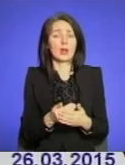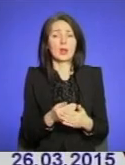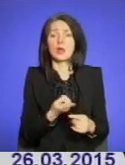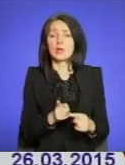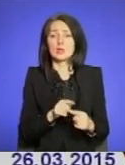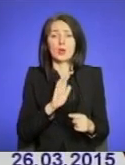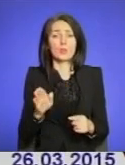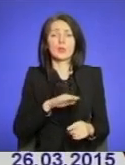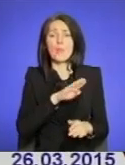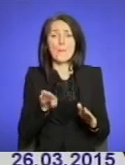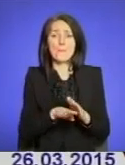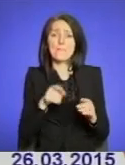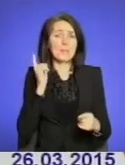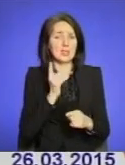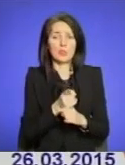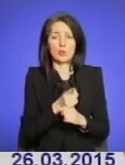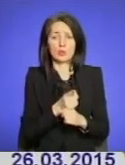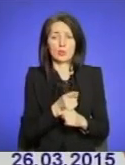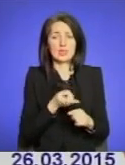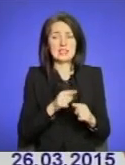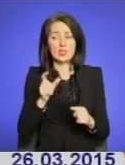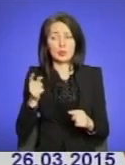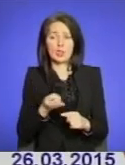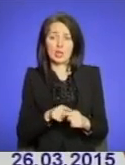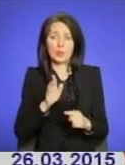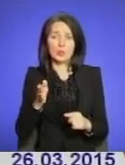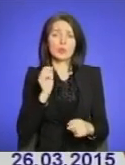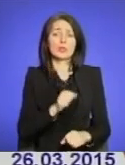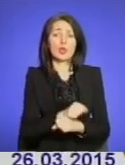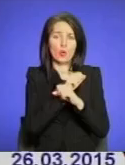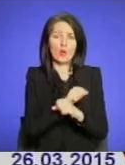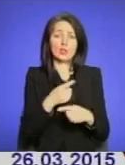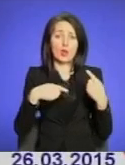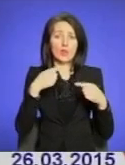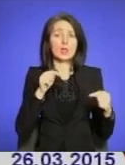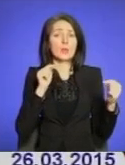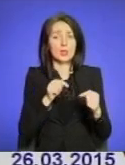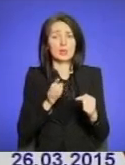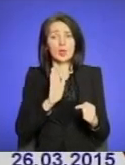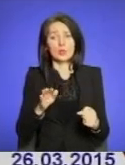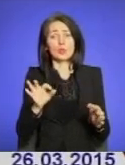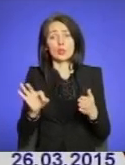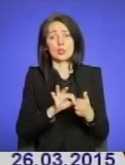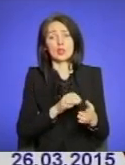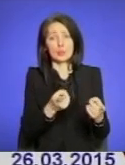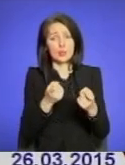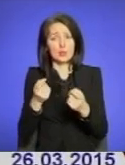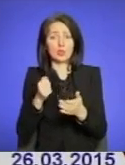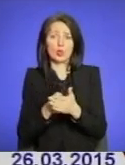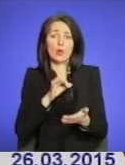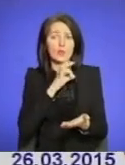однозначно це буде під забороною. І ці люди, які будуть страйкувати і висловлювати протести, будуть зразу притягуватись до